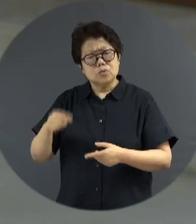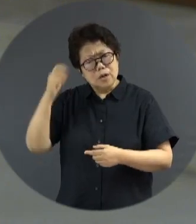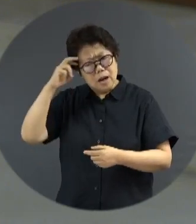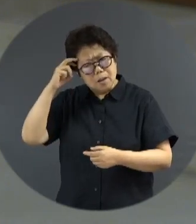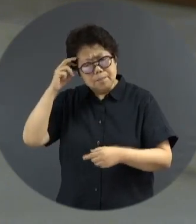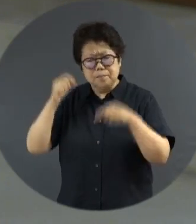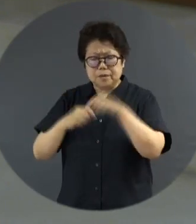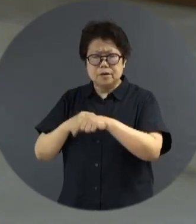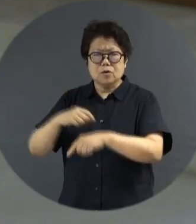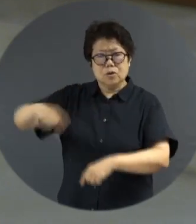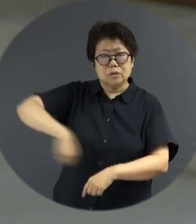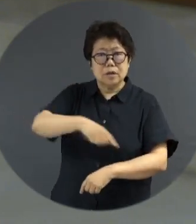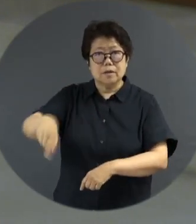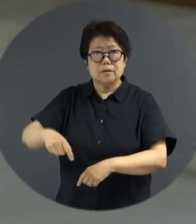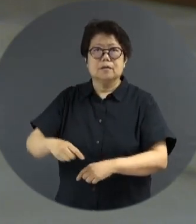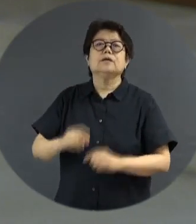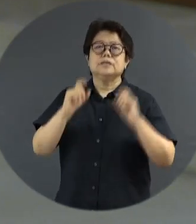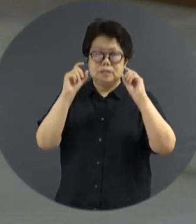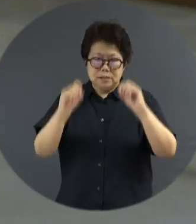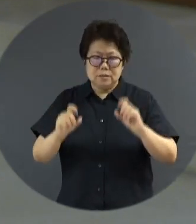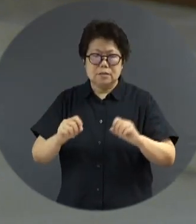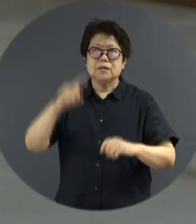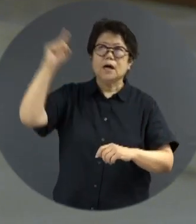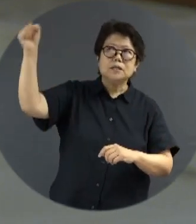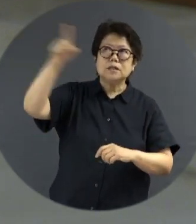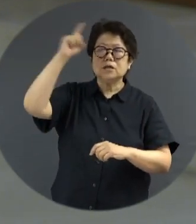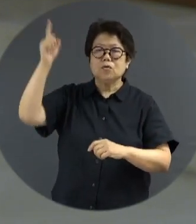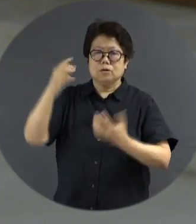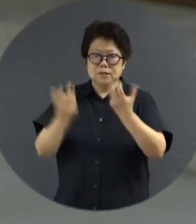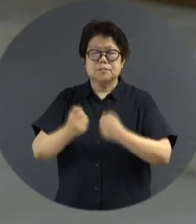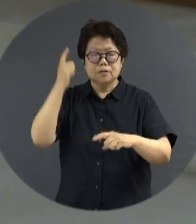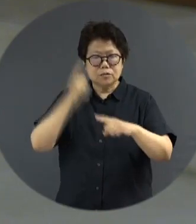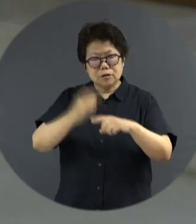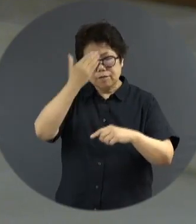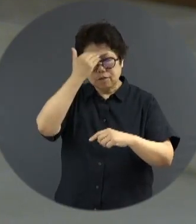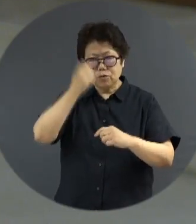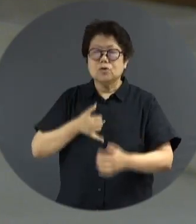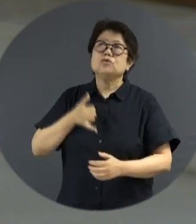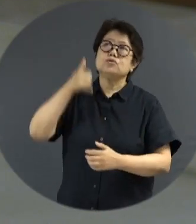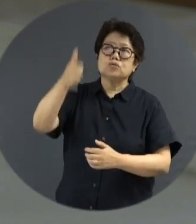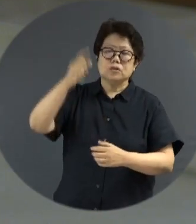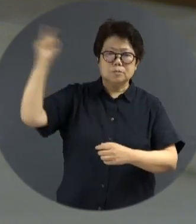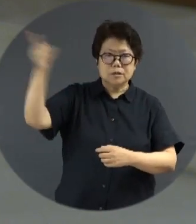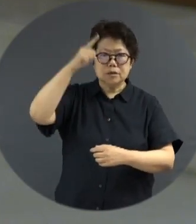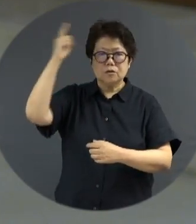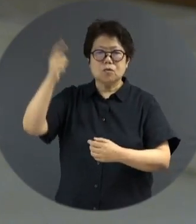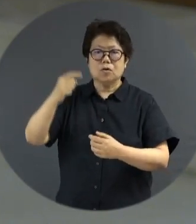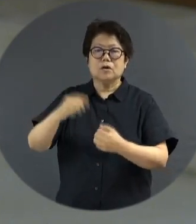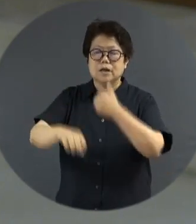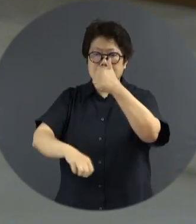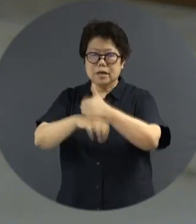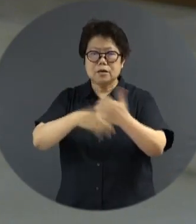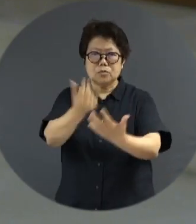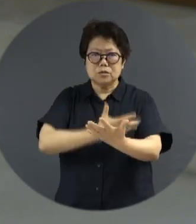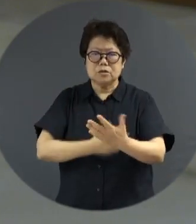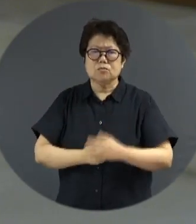就是天国。接受真福而进入天国的基本条件，天国的价值是无法估